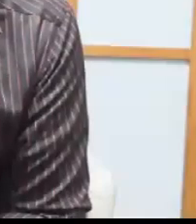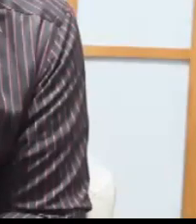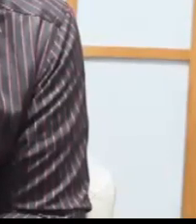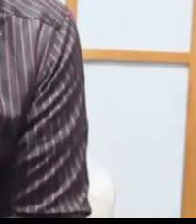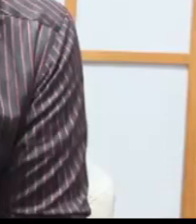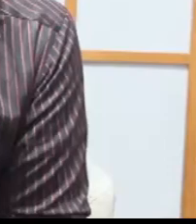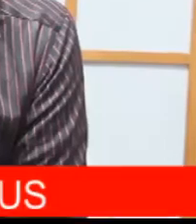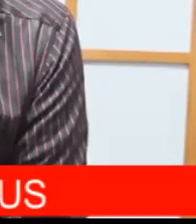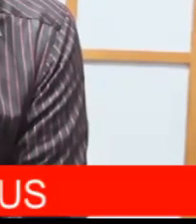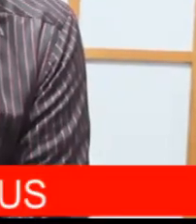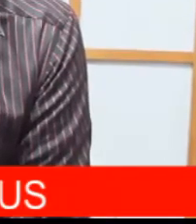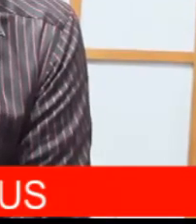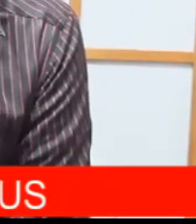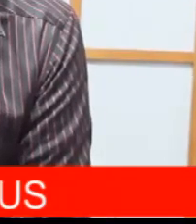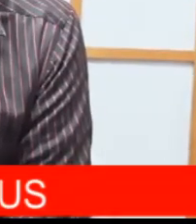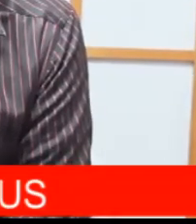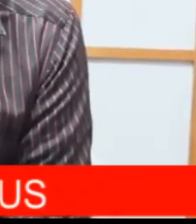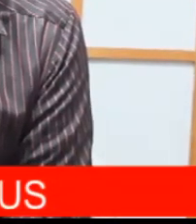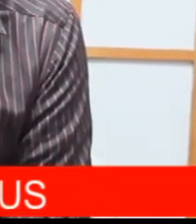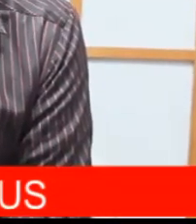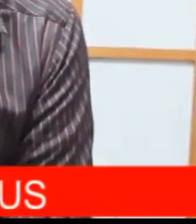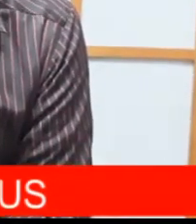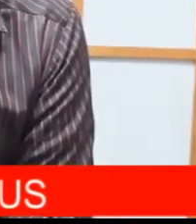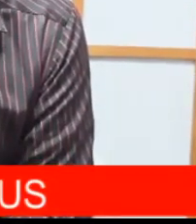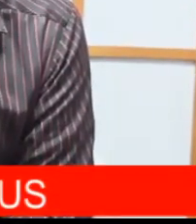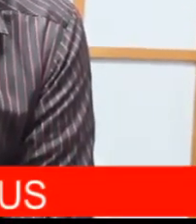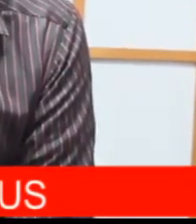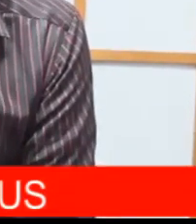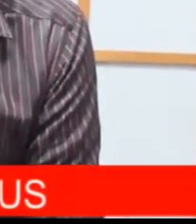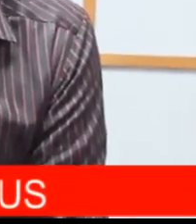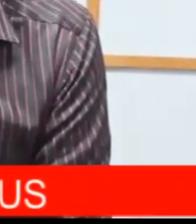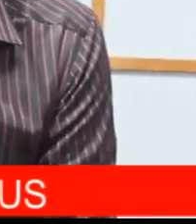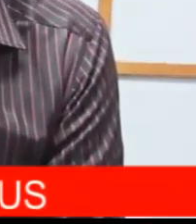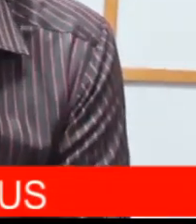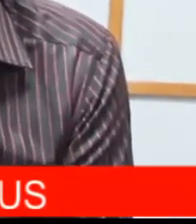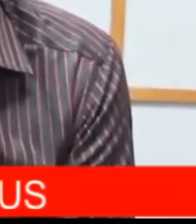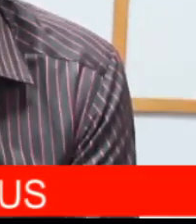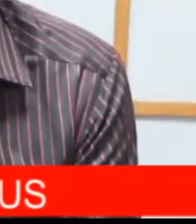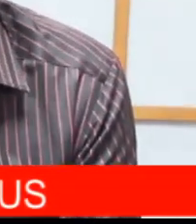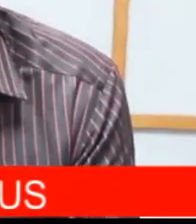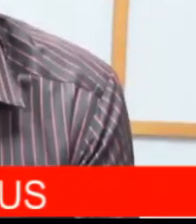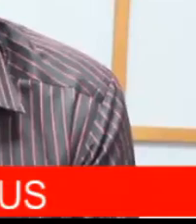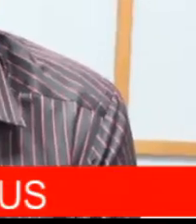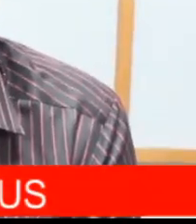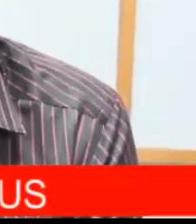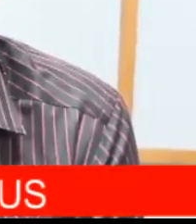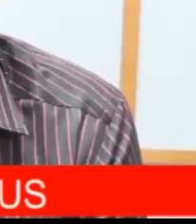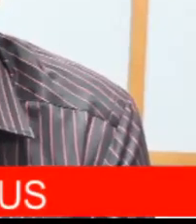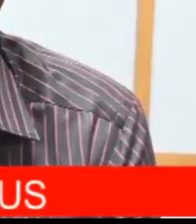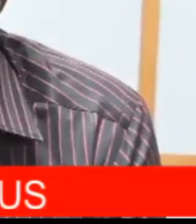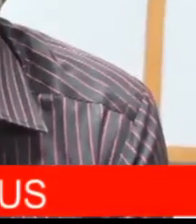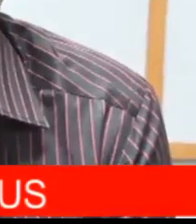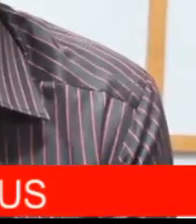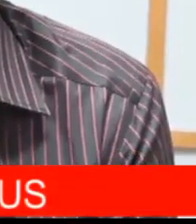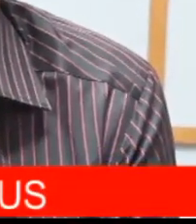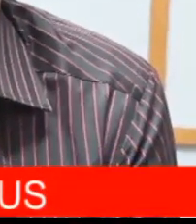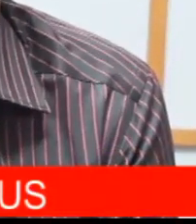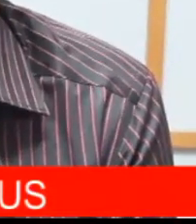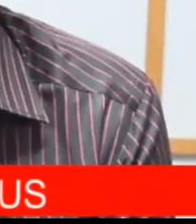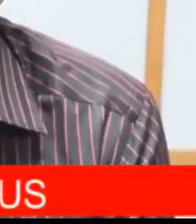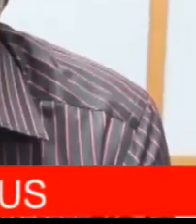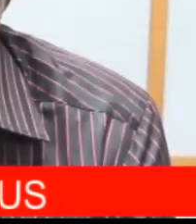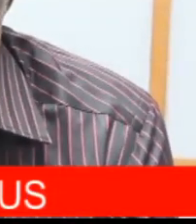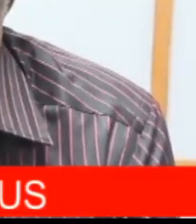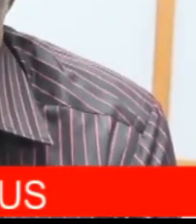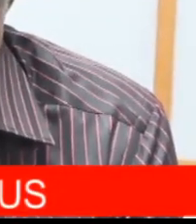Monanga Innocent Chouami ya Lolo Christophe. Soki olingaka ngai. Soki pe olinga no ngai te.